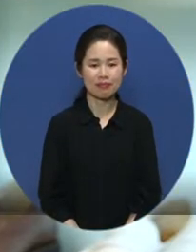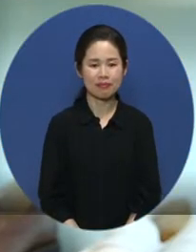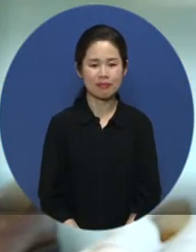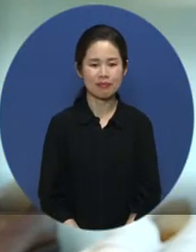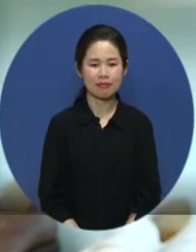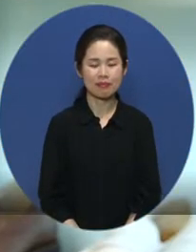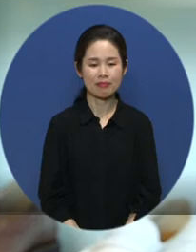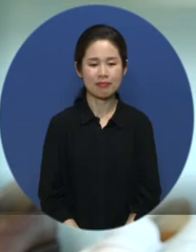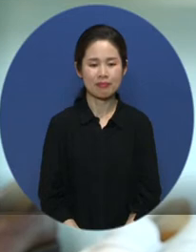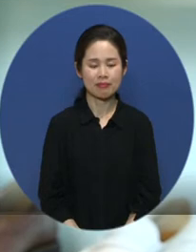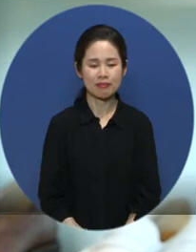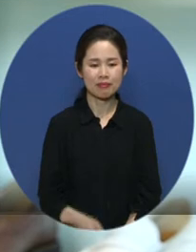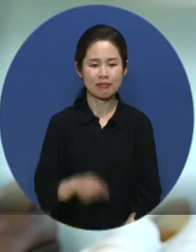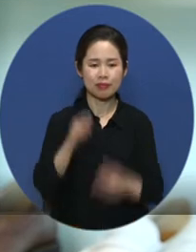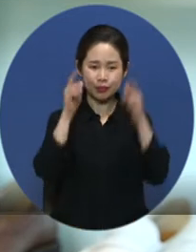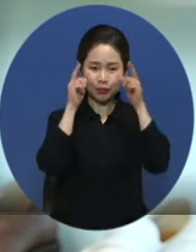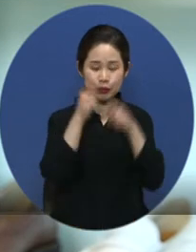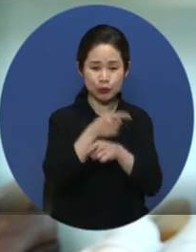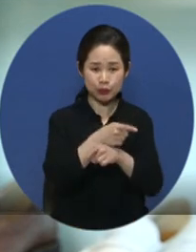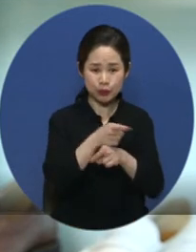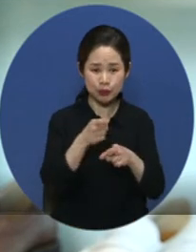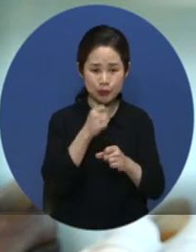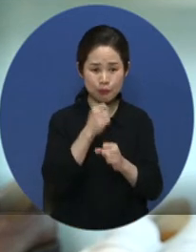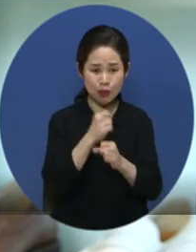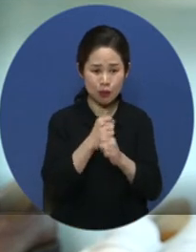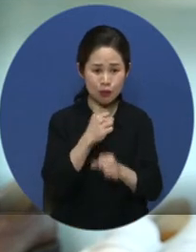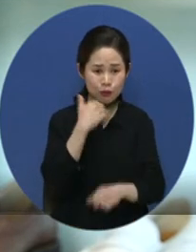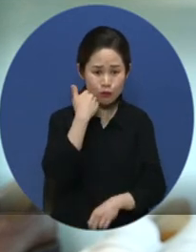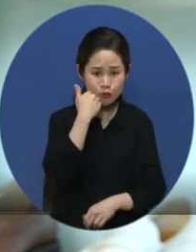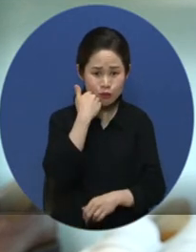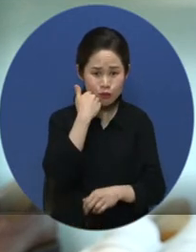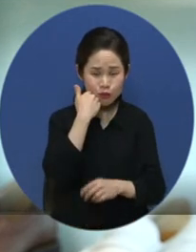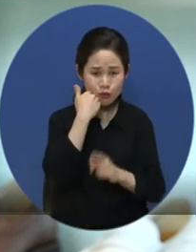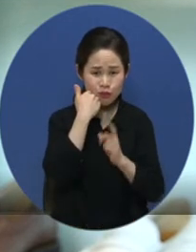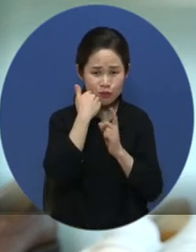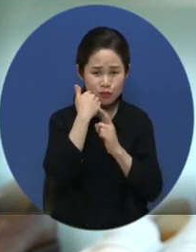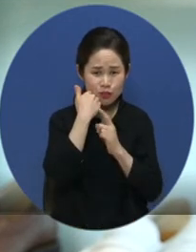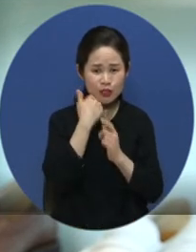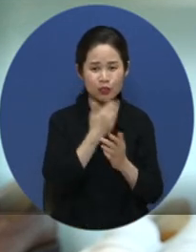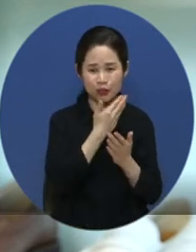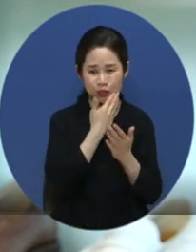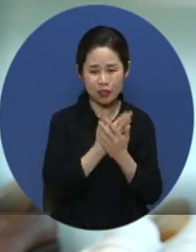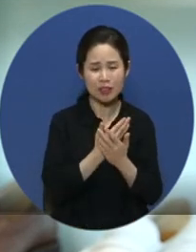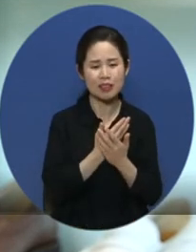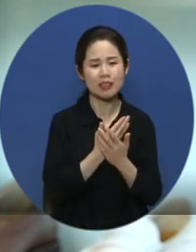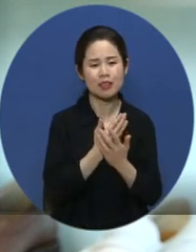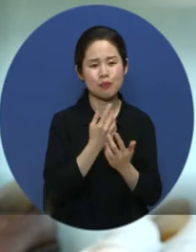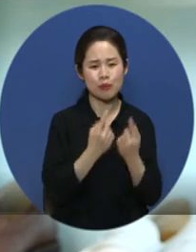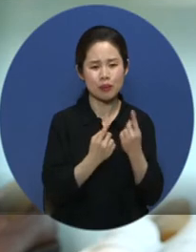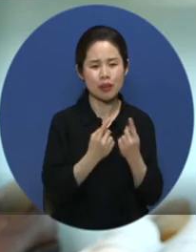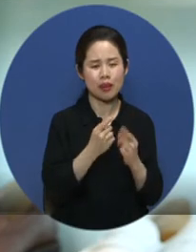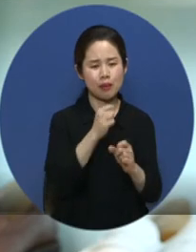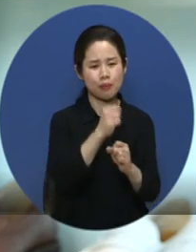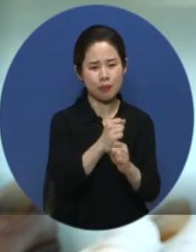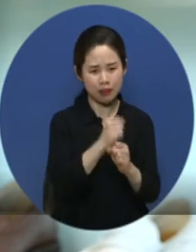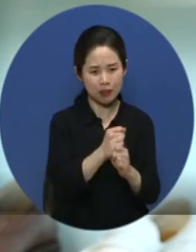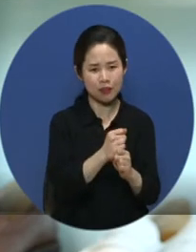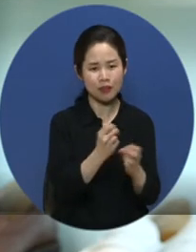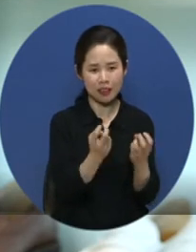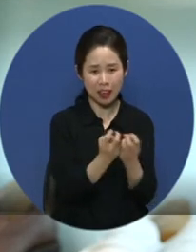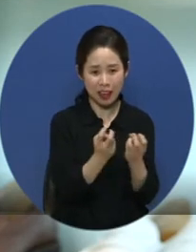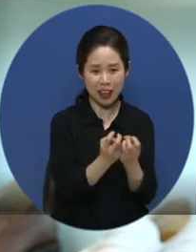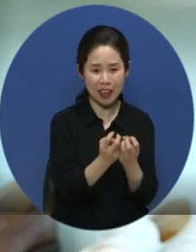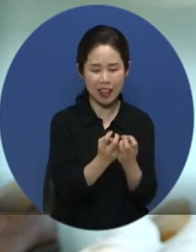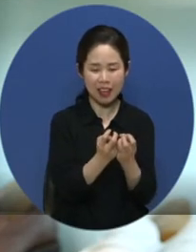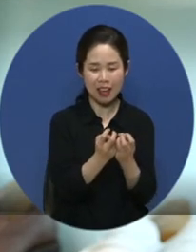무엇보다도 이 구두가 누가 만드는 것이 중요하다기보다도 어떻게 만들어지고